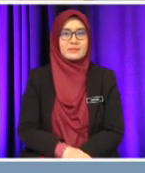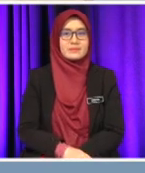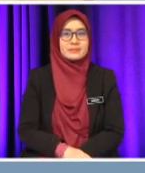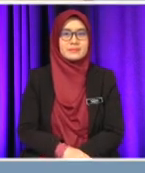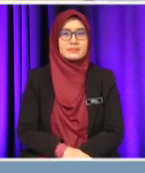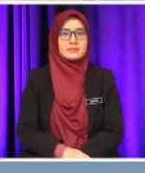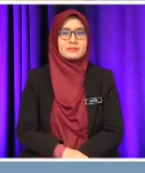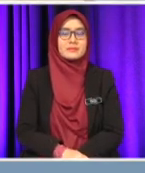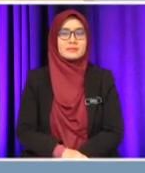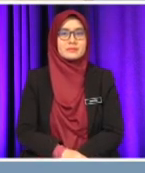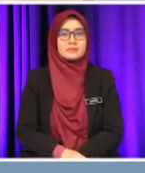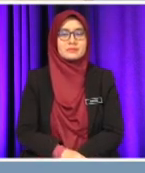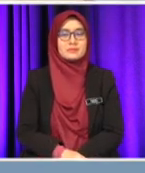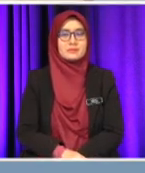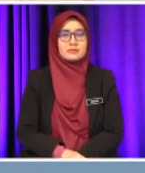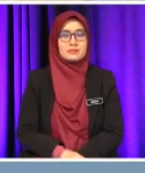nanti